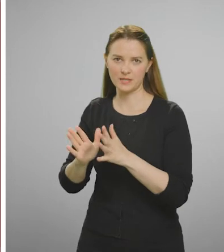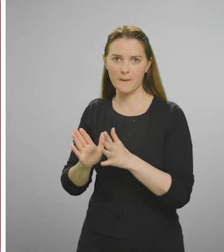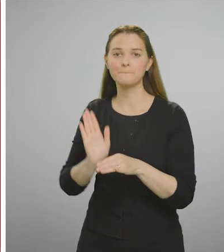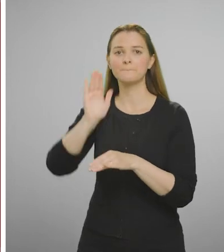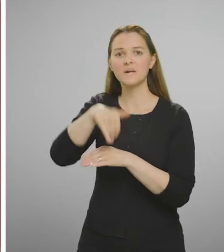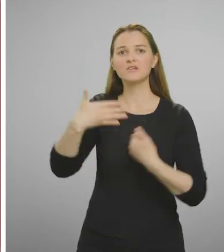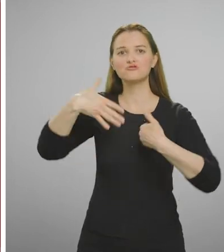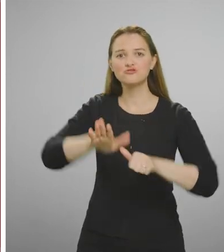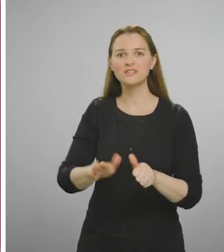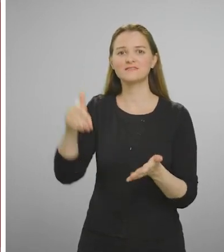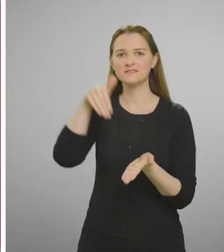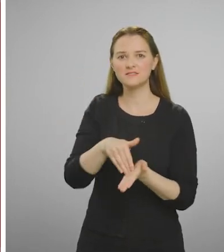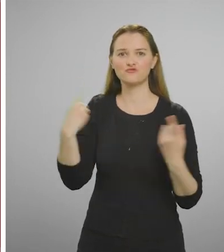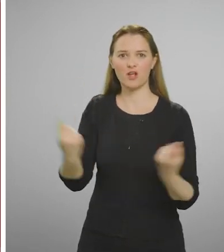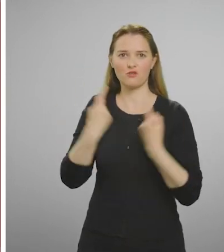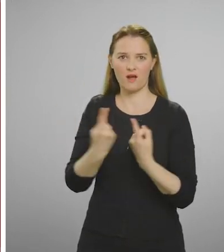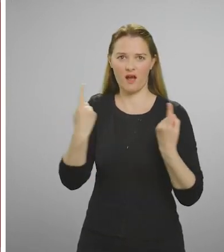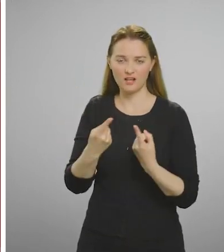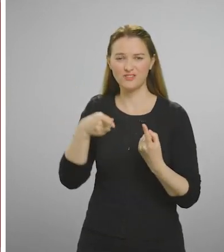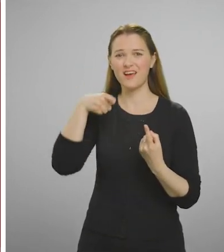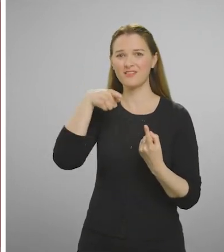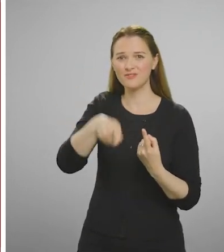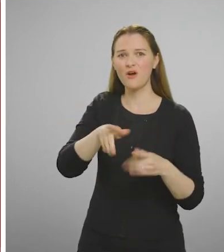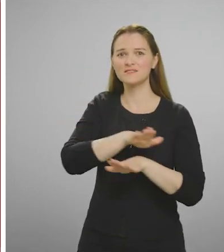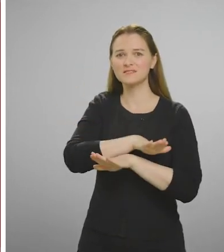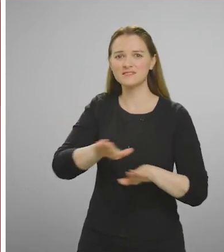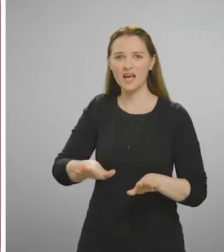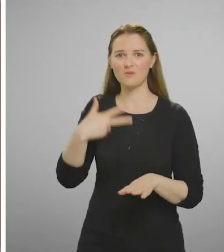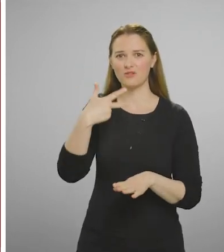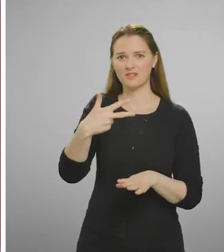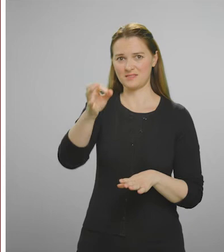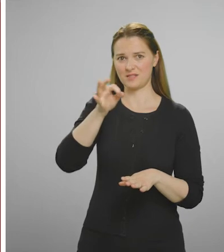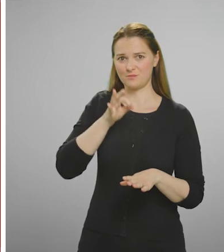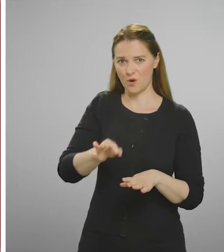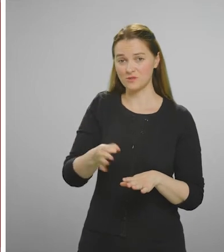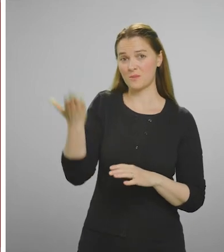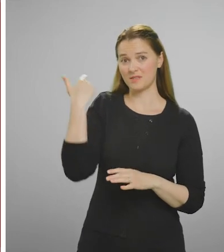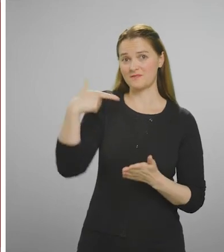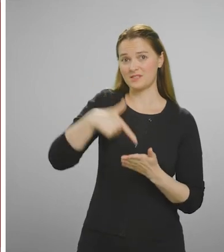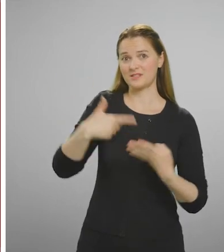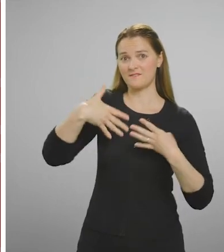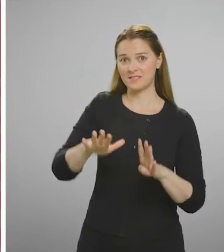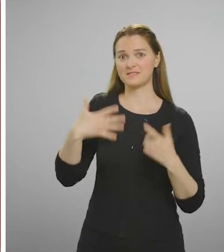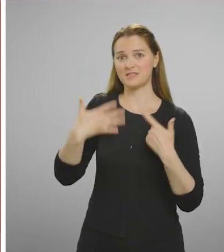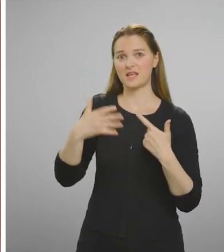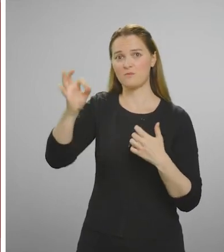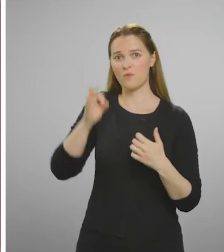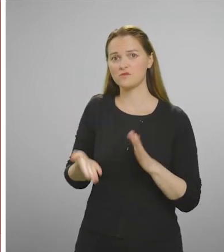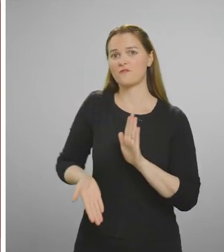65%. Održano je više od 16.000 knjižničnih događanja, što je svega 30% od broja knjižničnih događanja